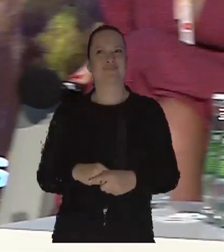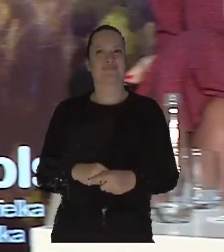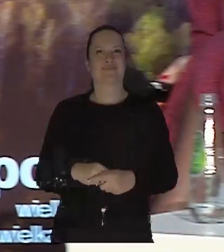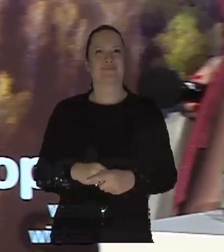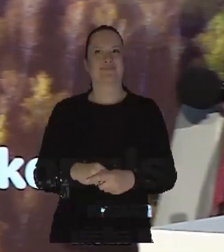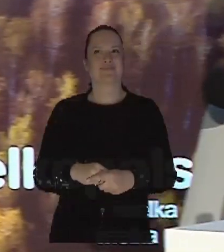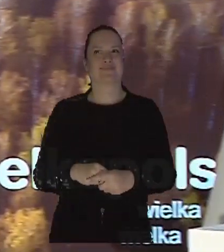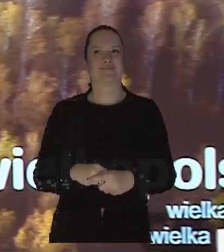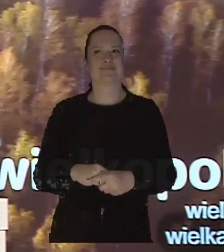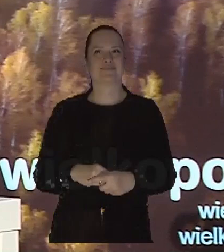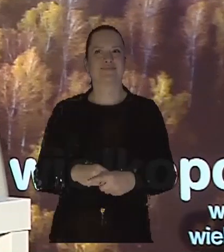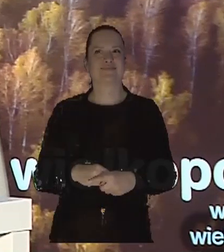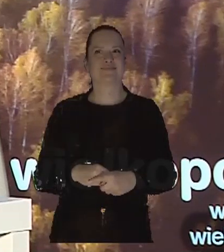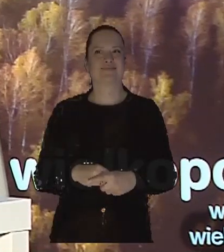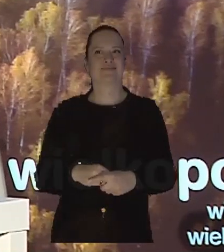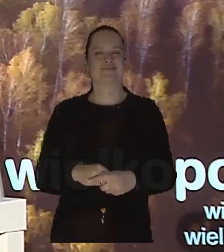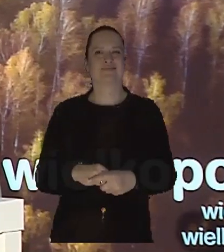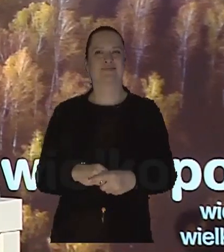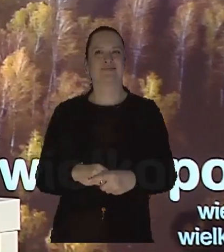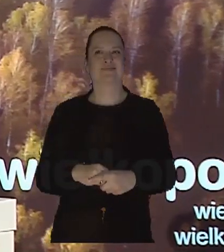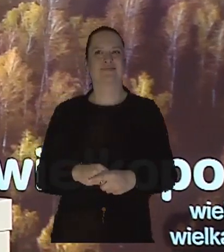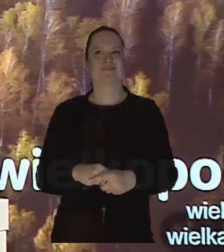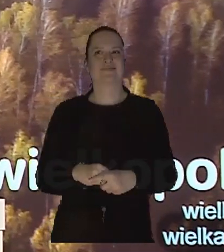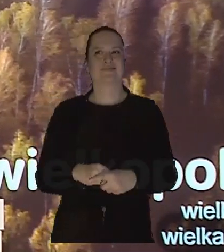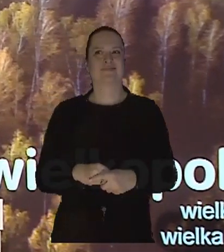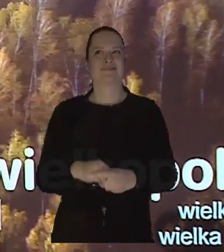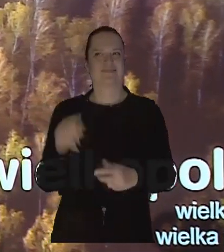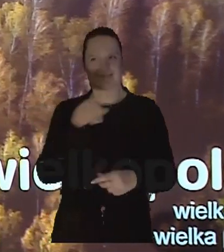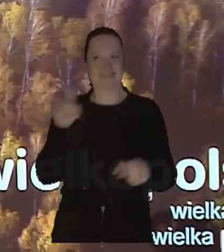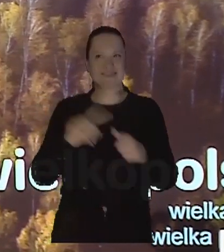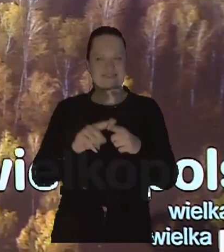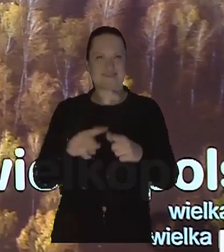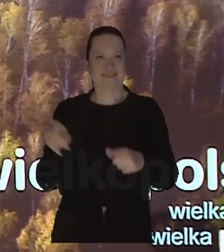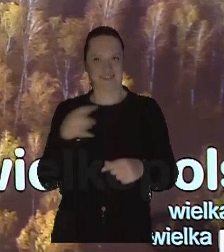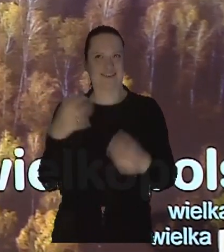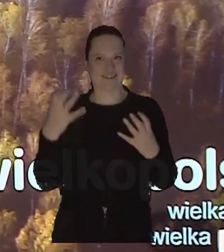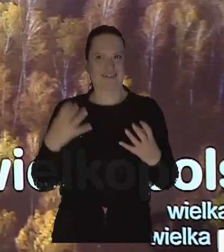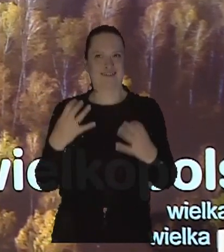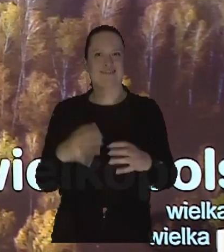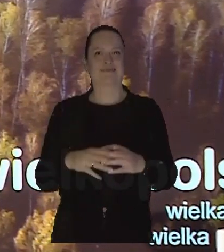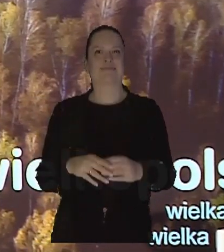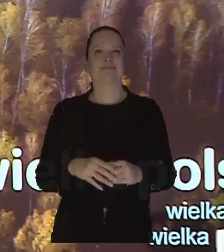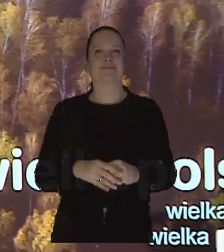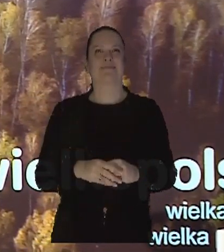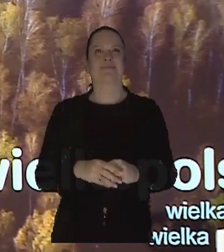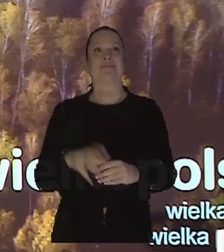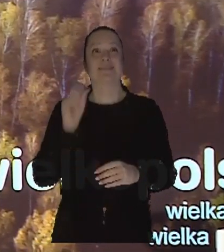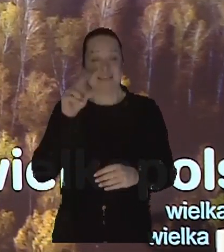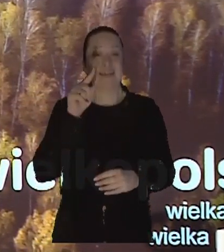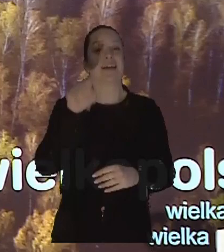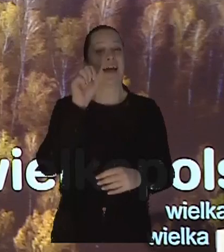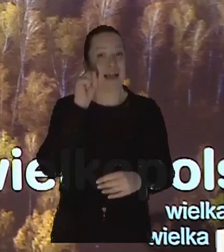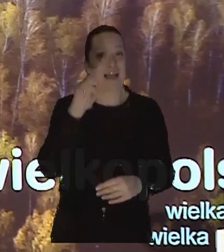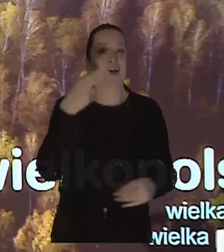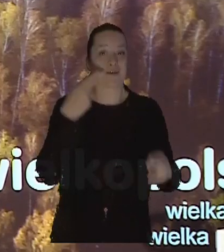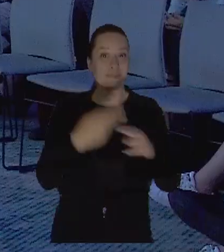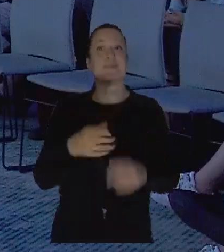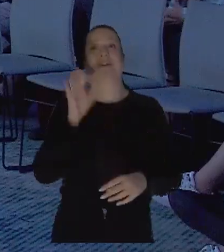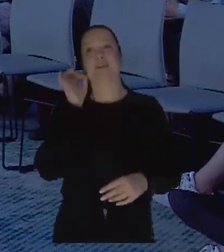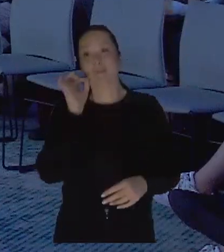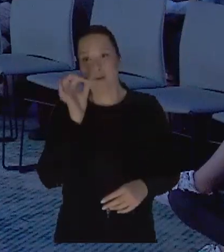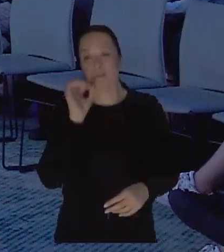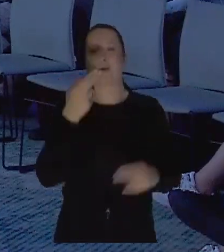Wyłom w grupie, ale większość ma rację. Andrzej też jesteś na... O, dobra, sprawdźmy. Tak, to jest A. Bardzo